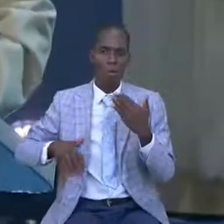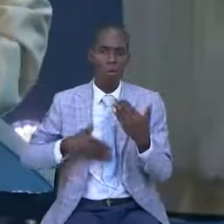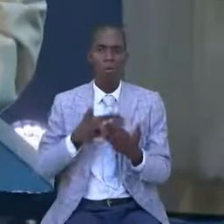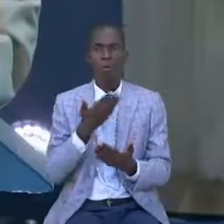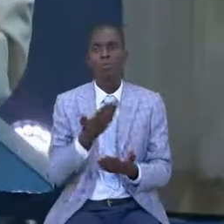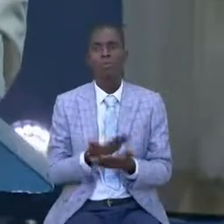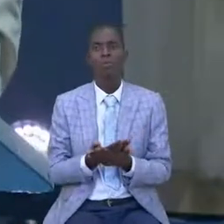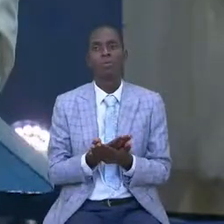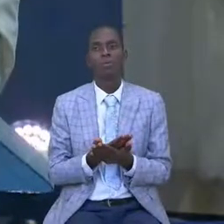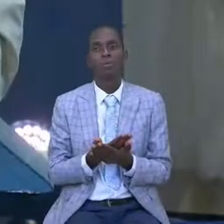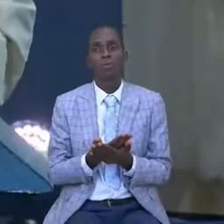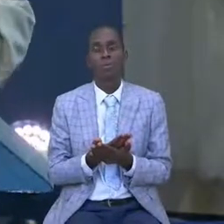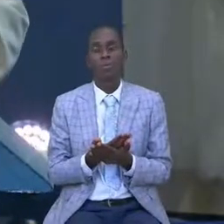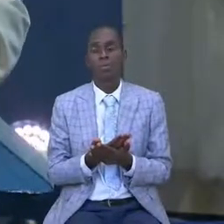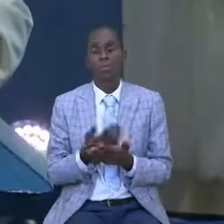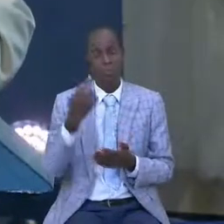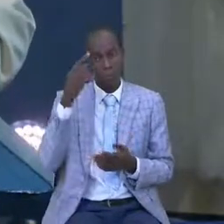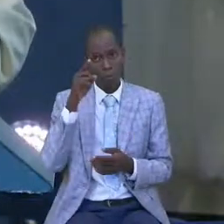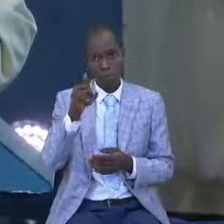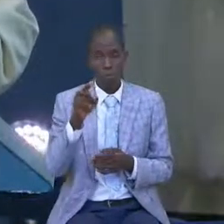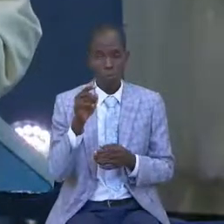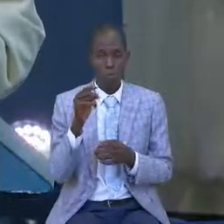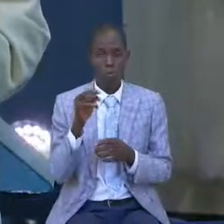Un banquet spécial pour